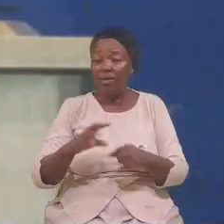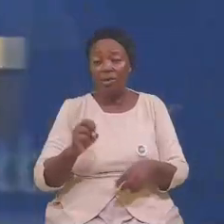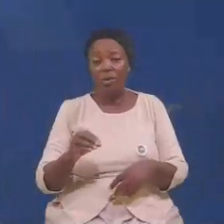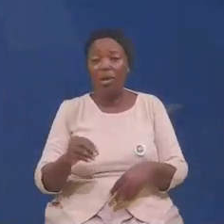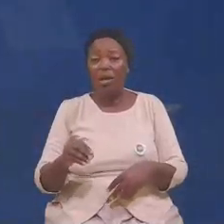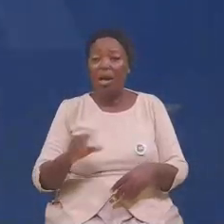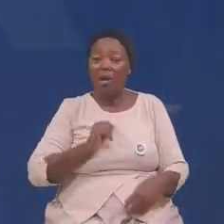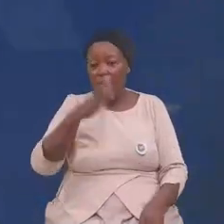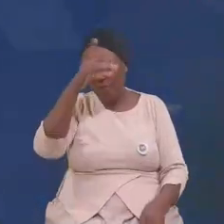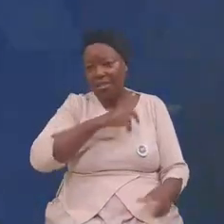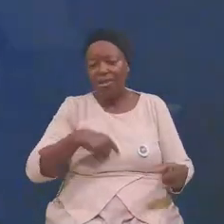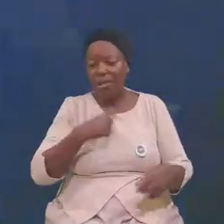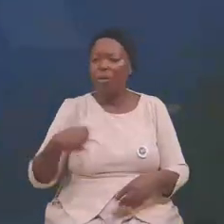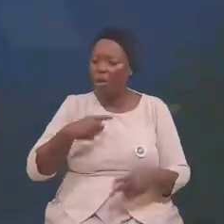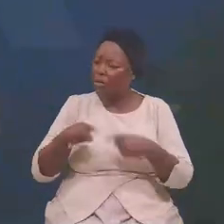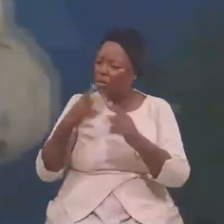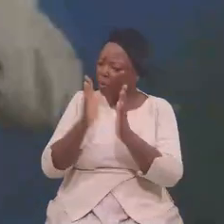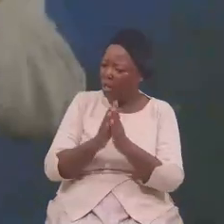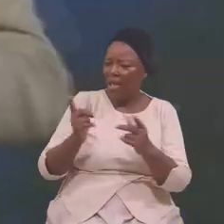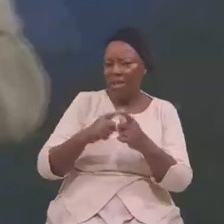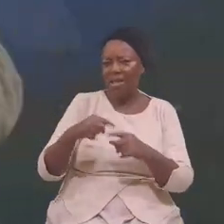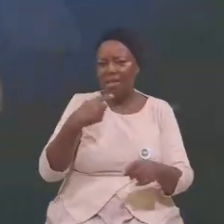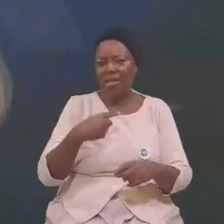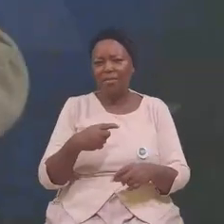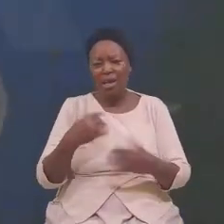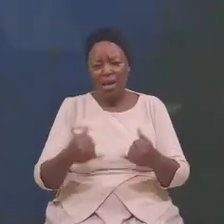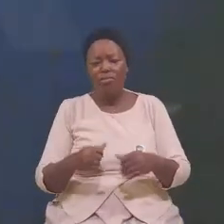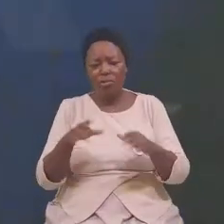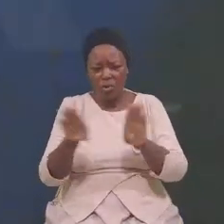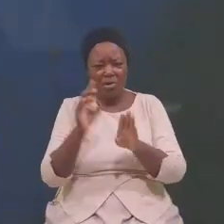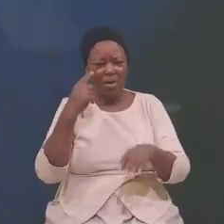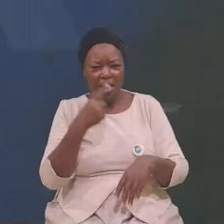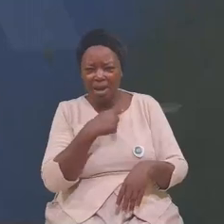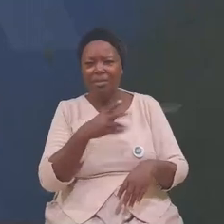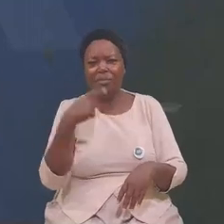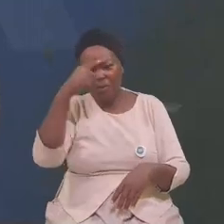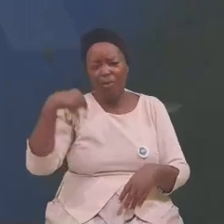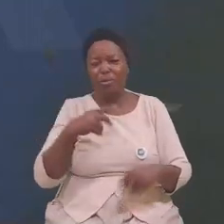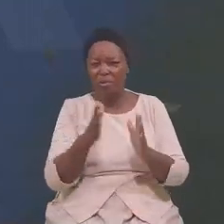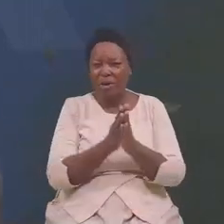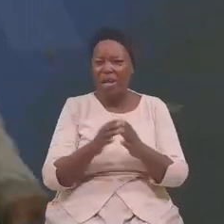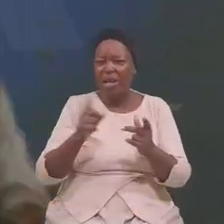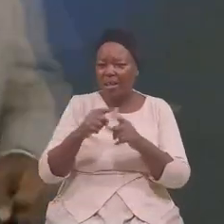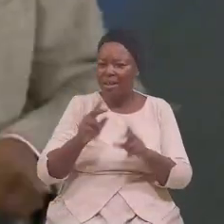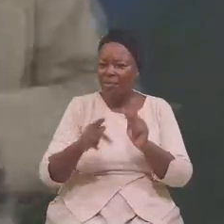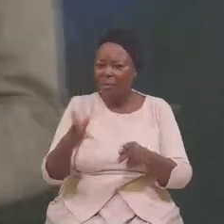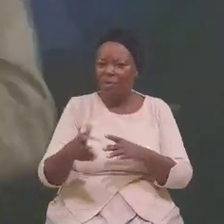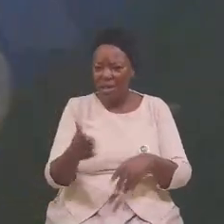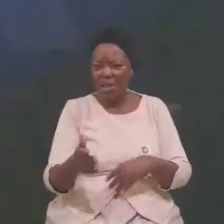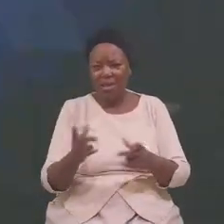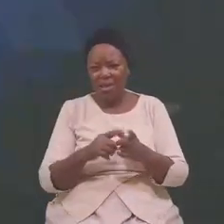Et j'ai dit, baissez la tête, fermez les yeux, Et il y avait des gens là-bas qui ont dit, cet